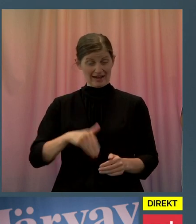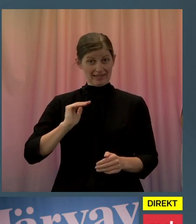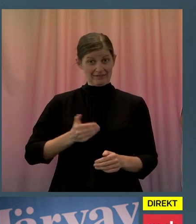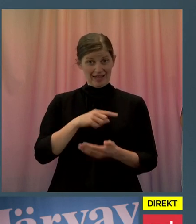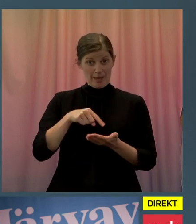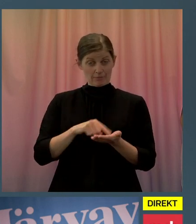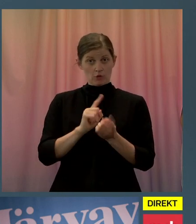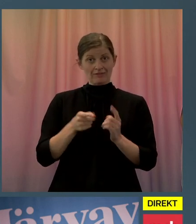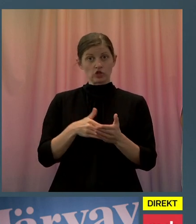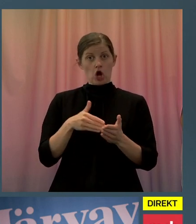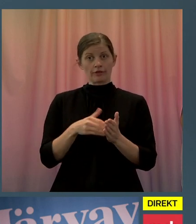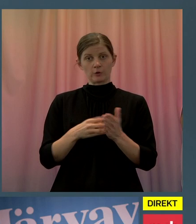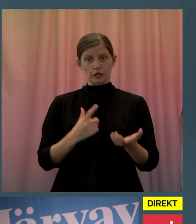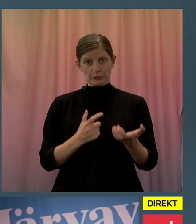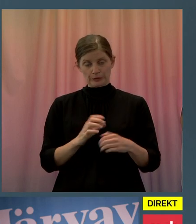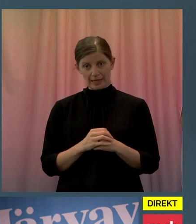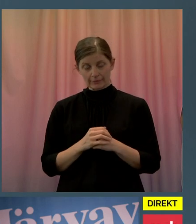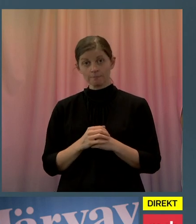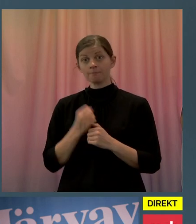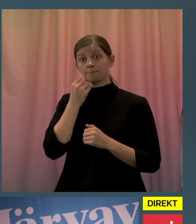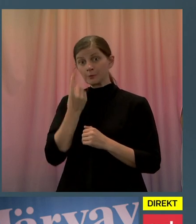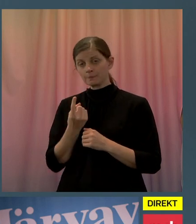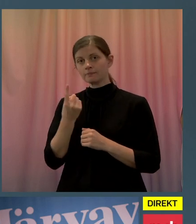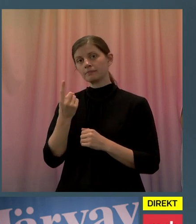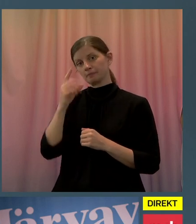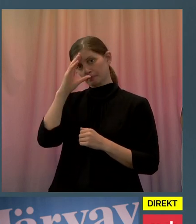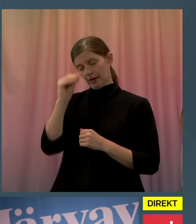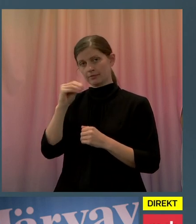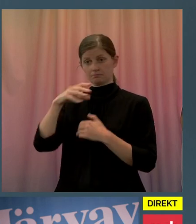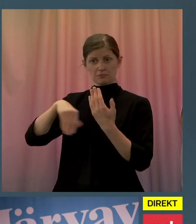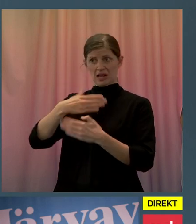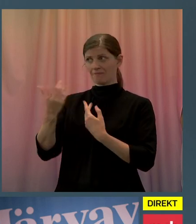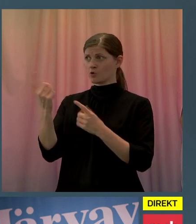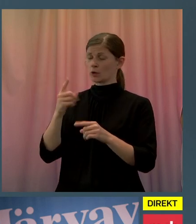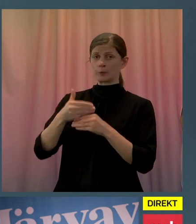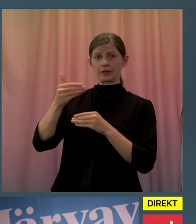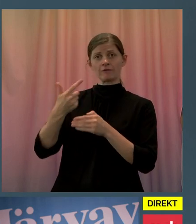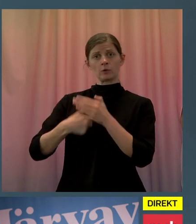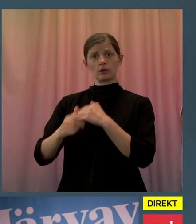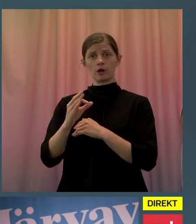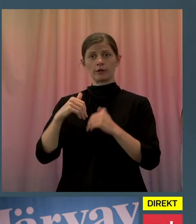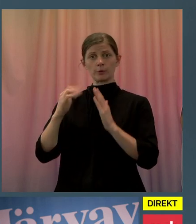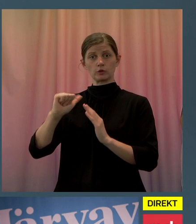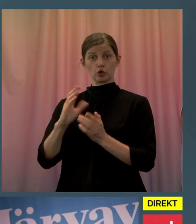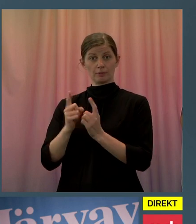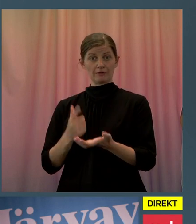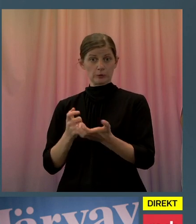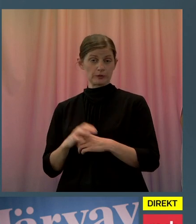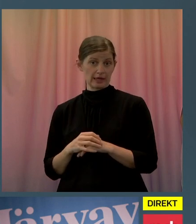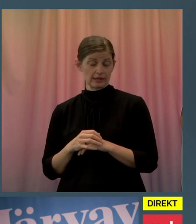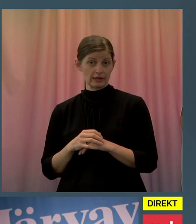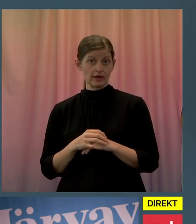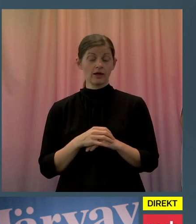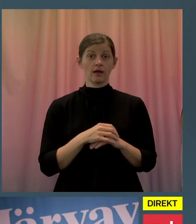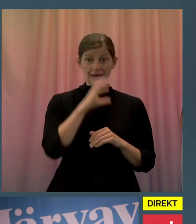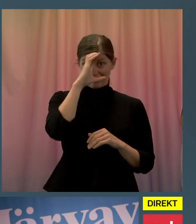Malmö. Dagen efter sköts en man till döds bland pendlare och barn utanför tunnelbanan i Husby. På kvällen sköts en annan